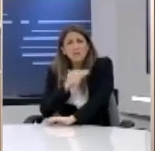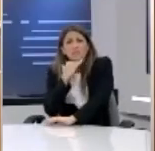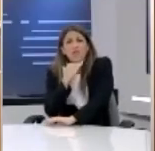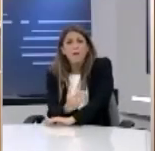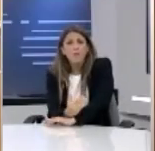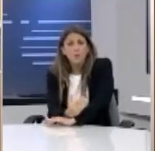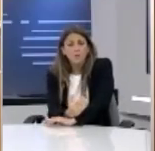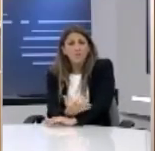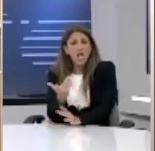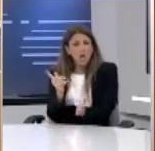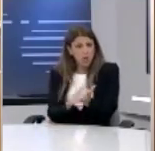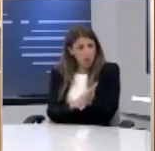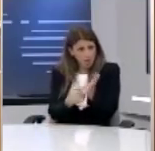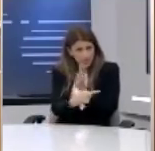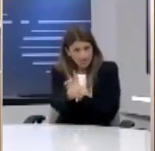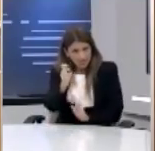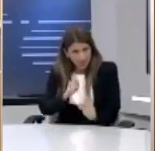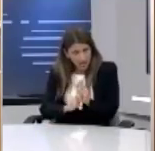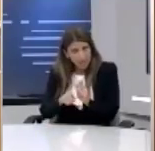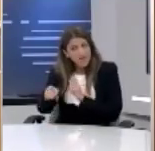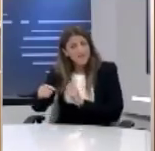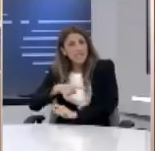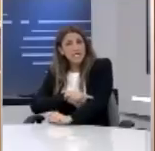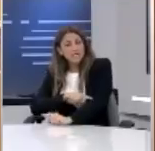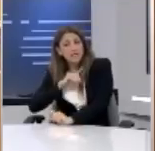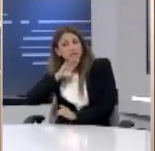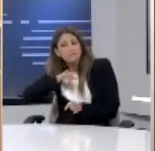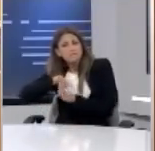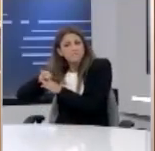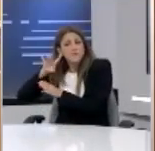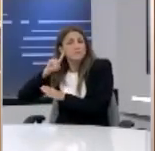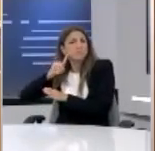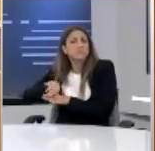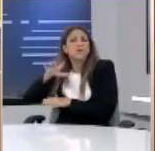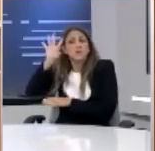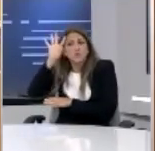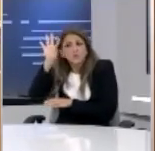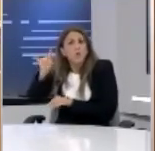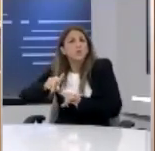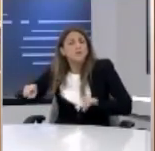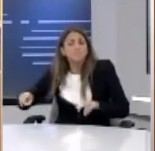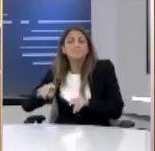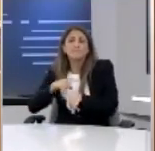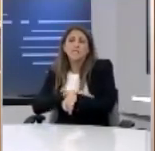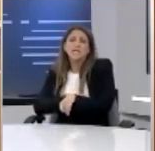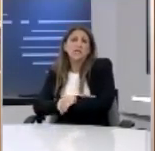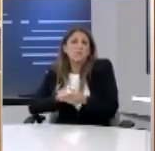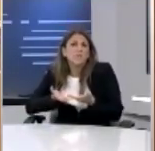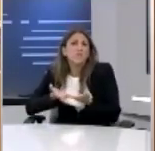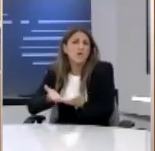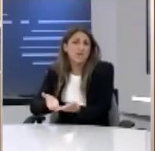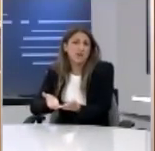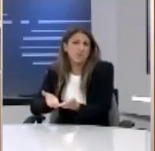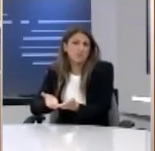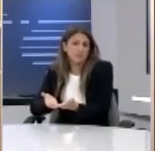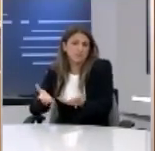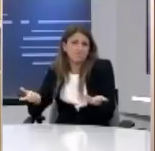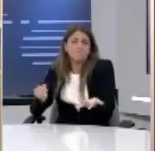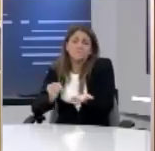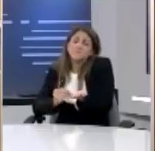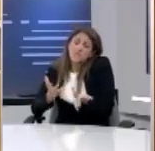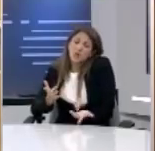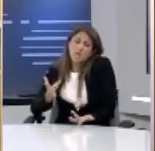τους, για να τηρήσουν τον όργο του Ιπποκράτη, αλλά κυρίως για να έχουν και τη δική τους ανθρώπινη συνείδηση καθαρή. Σας καλώ